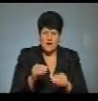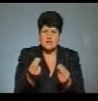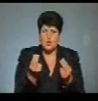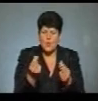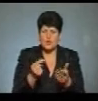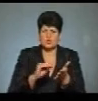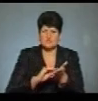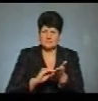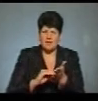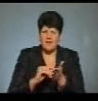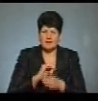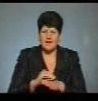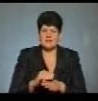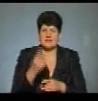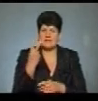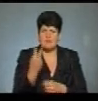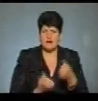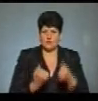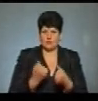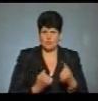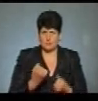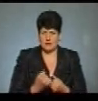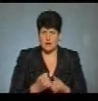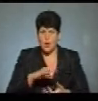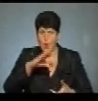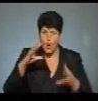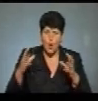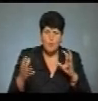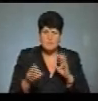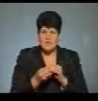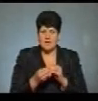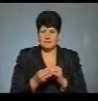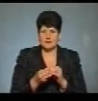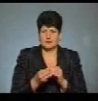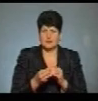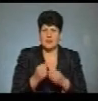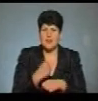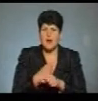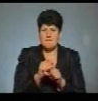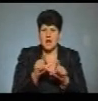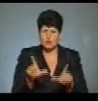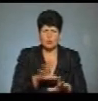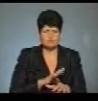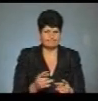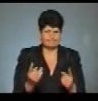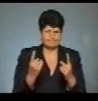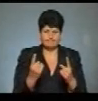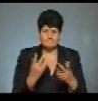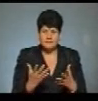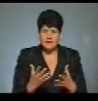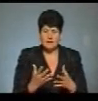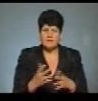з адресами та 2 автомобілі, каже Дмитро Різник. Об'єми нарколабораторії були досить суттєві. Масштаб